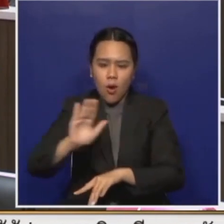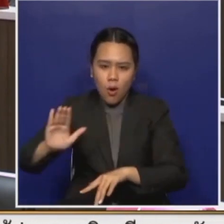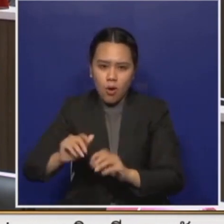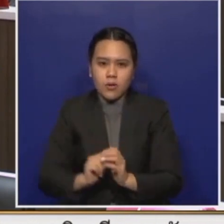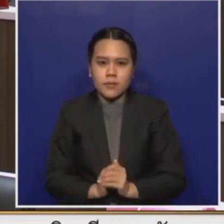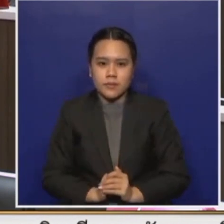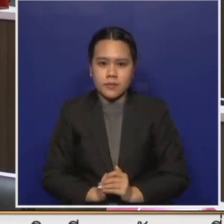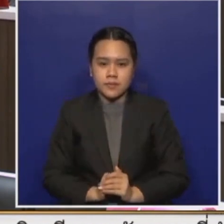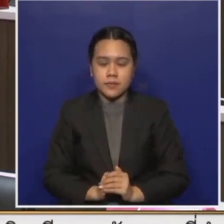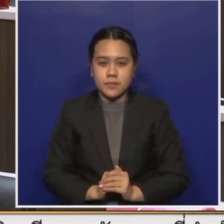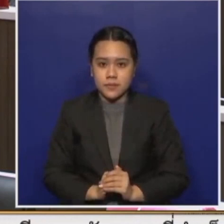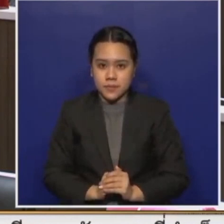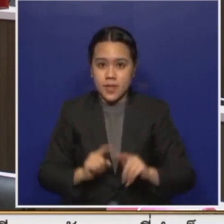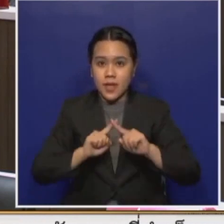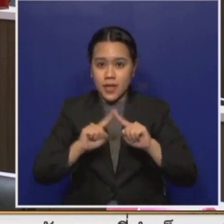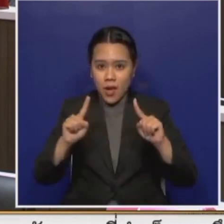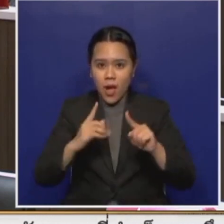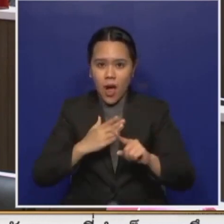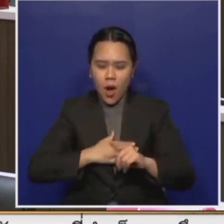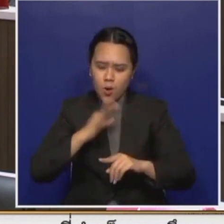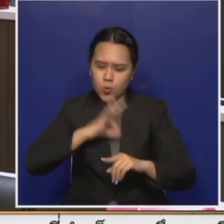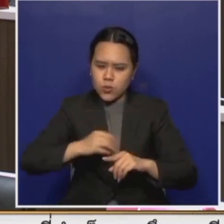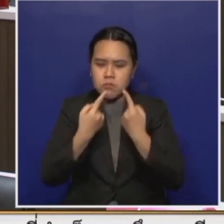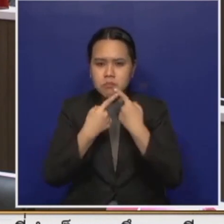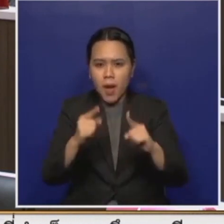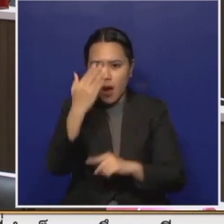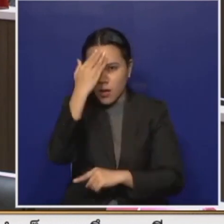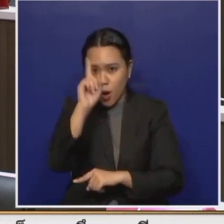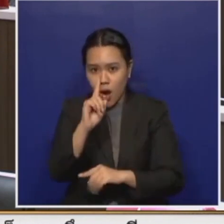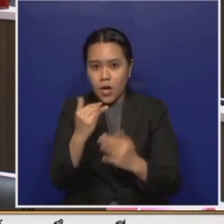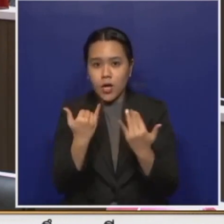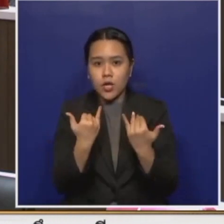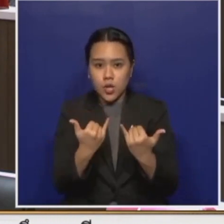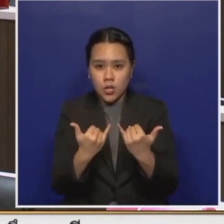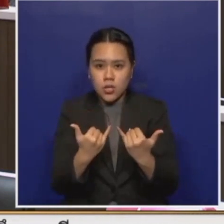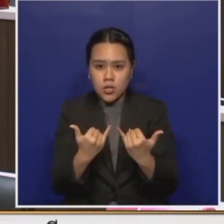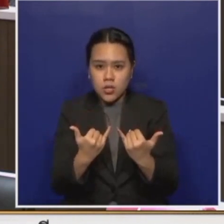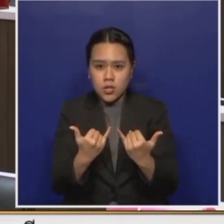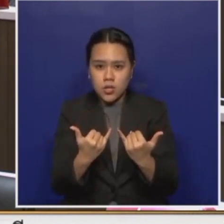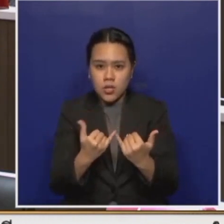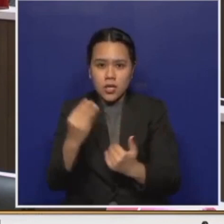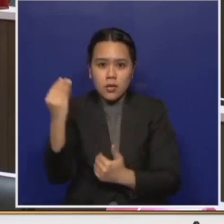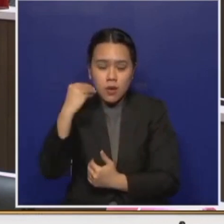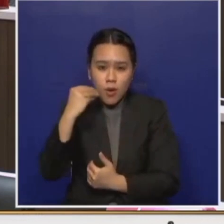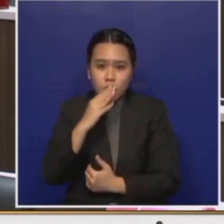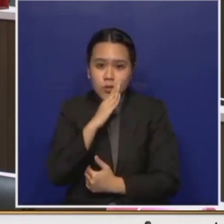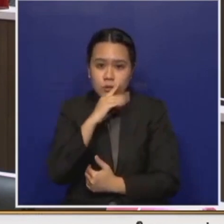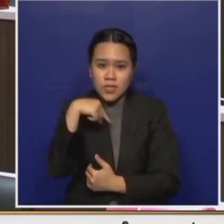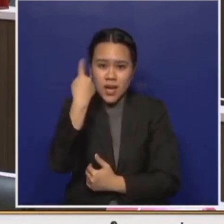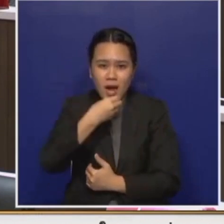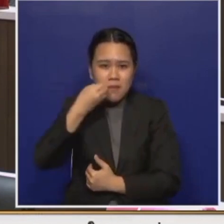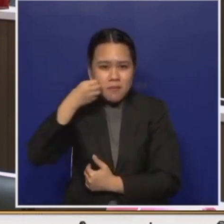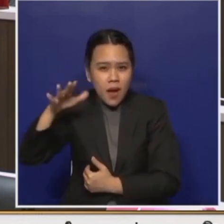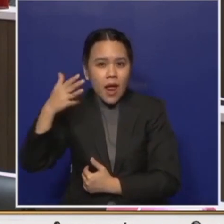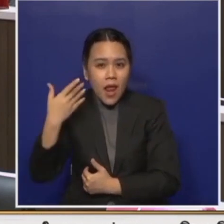แต่ว่าสิงที่มันแปลกก็คอว่าเวทีแ่งนในยุคหหลังครับหลายท่านพอออกจากสภาไปแล้วไม่มอง